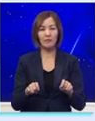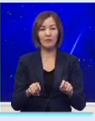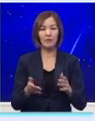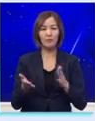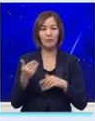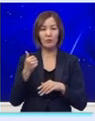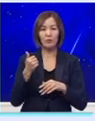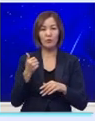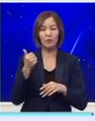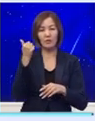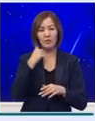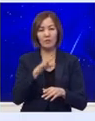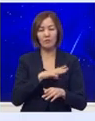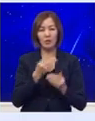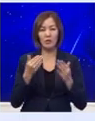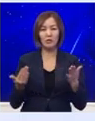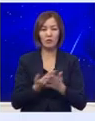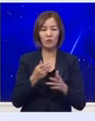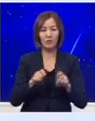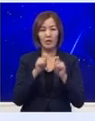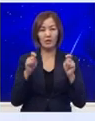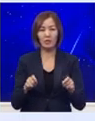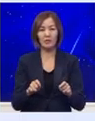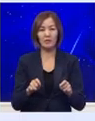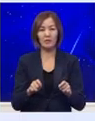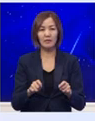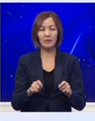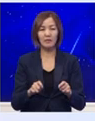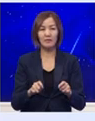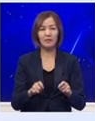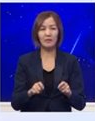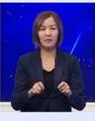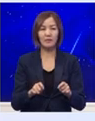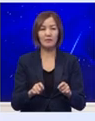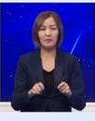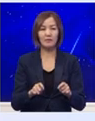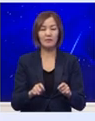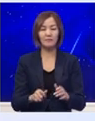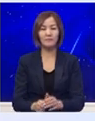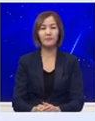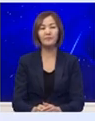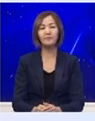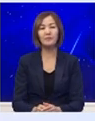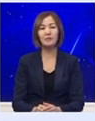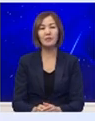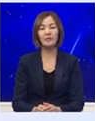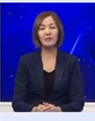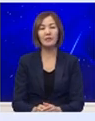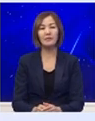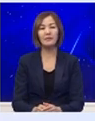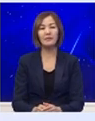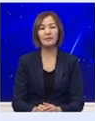мектебіміз ашылып, Қарасай ауданы бойынша өнер мектебі ашылды. Қатты қуанып